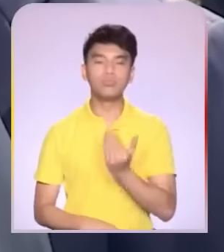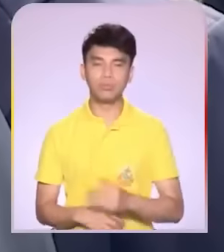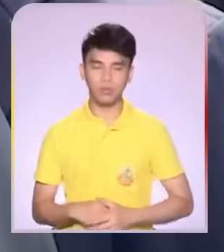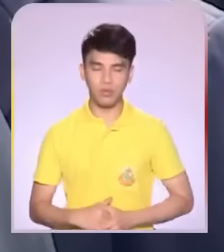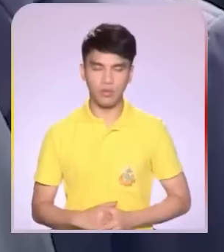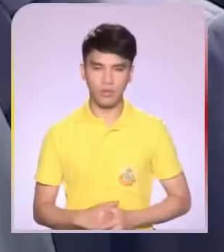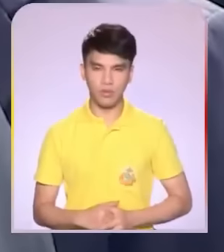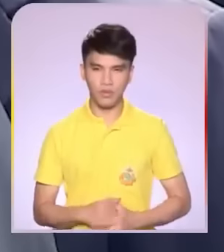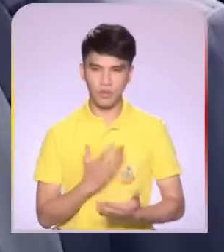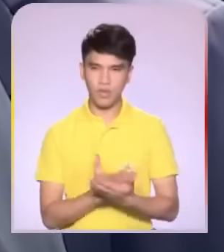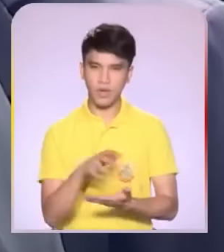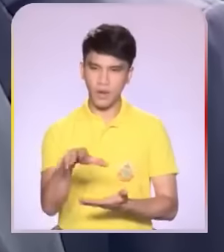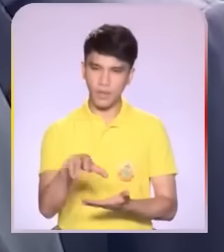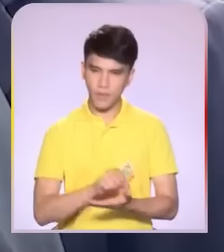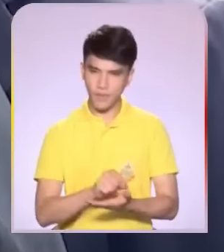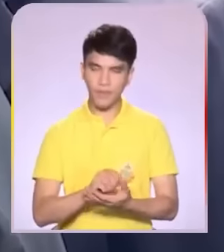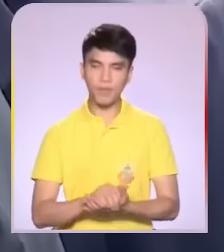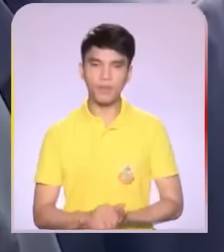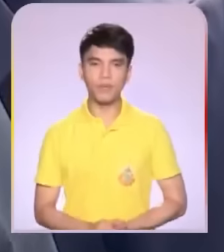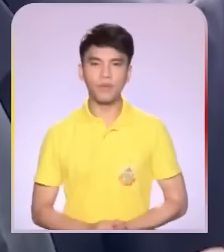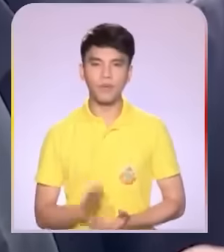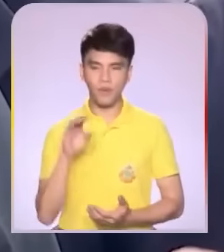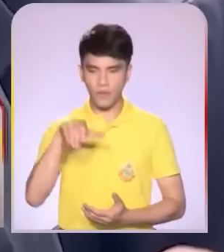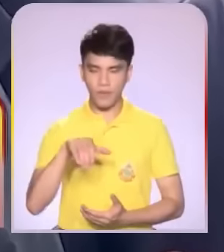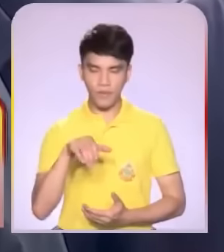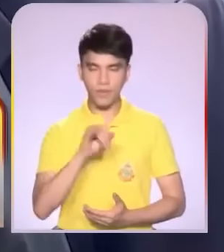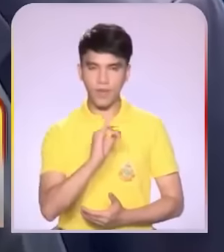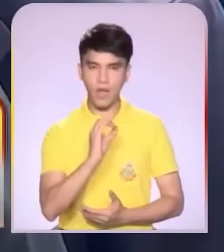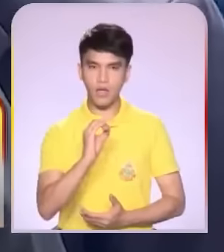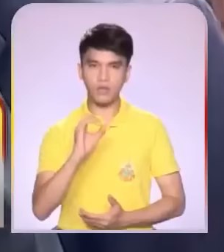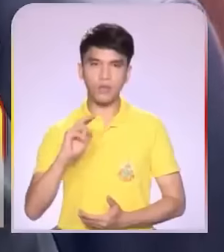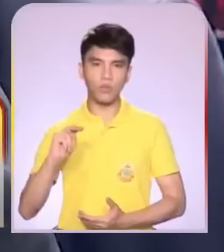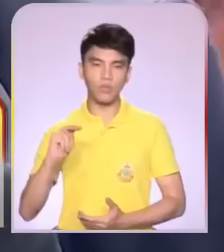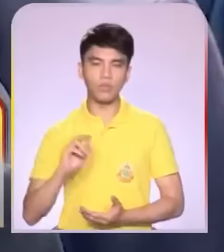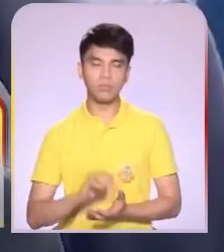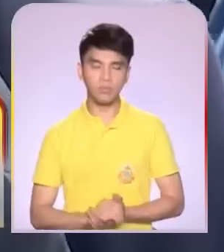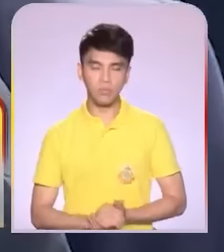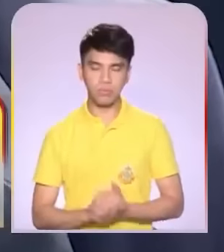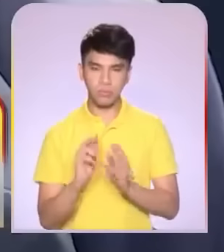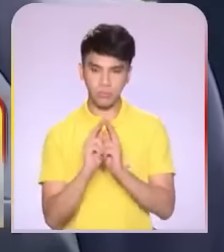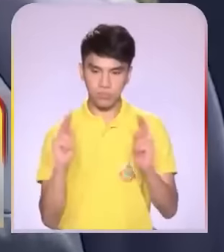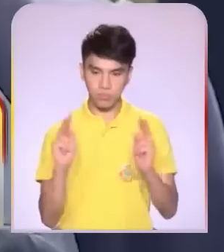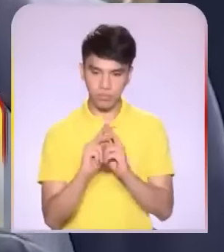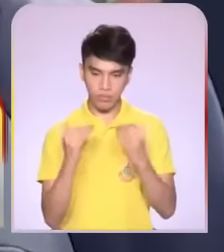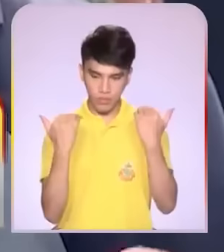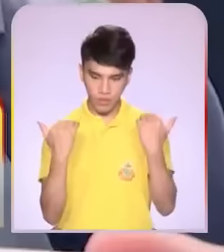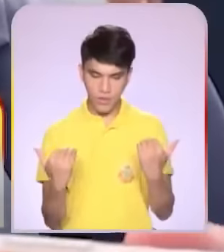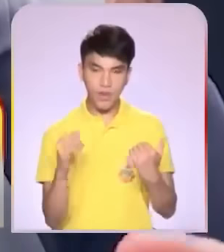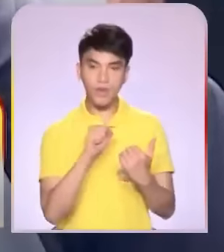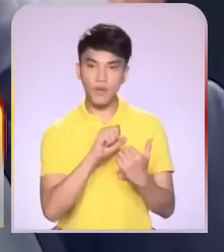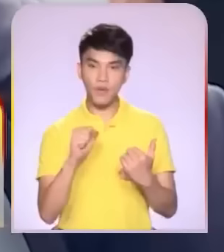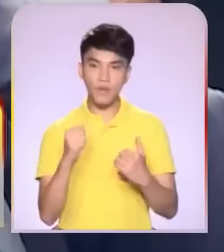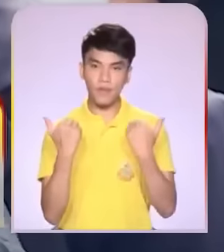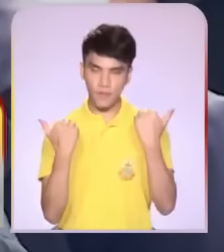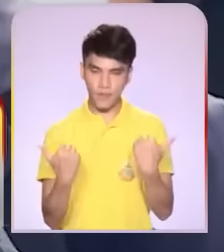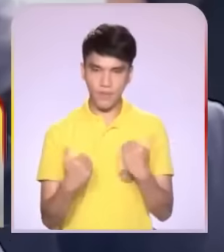เป็นคลิปเสียงเรียกทรัพย์จากผู้ต้องหาในคดีบริษัทดีไอคอนกรุ๊ปจำกัดนะครับในชั้นกรรมาธิการสภาผู้แทนราษฎรนะ